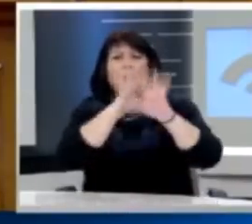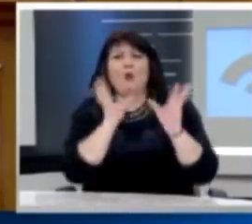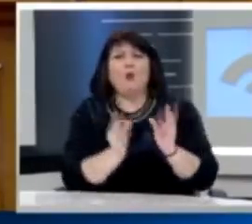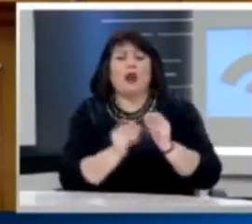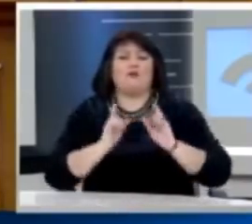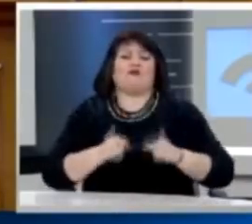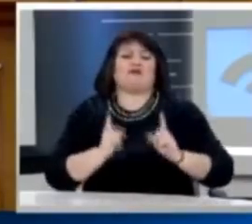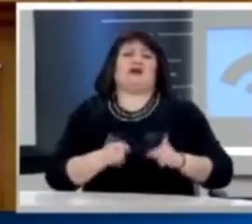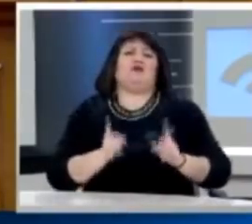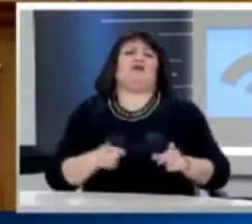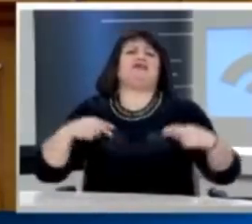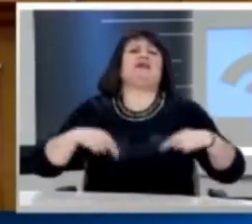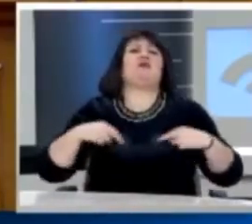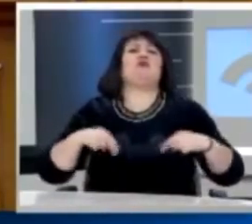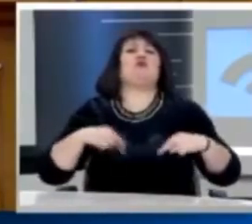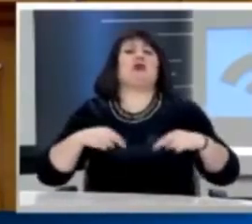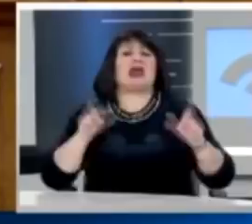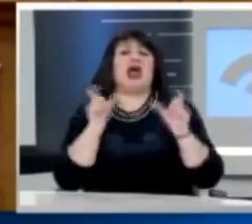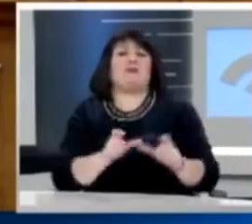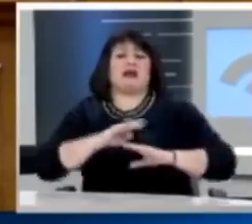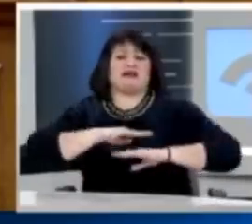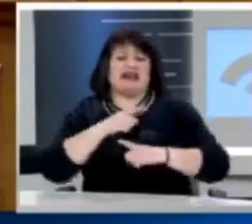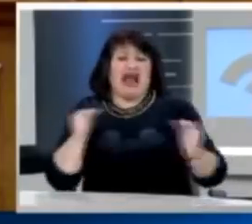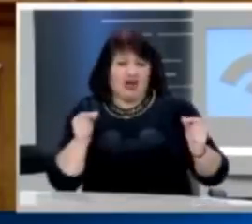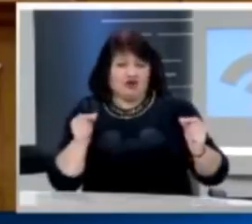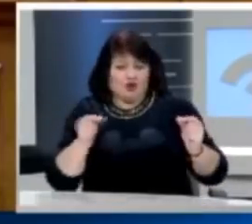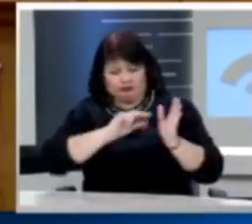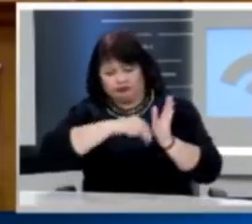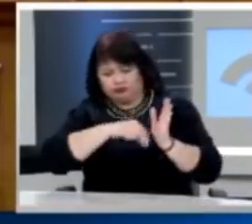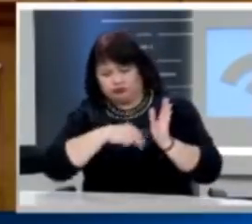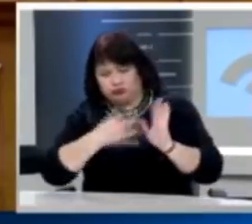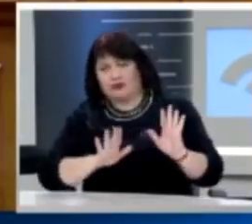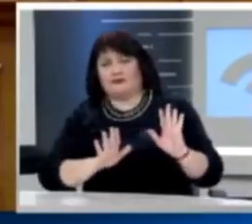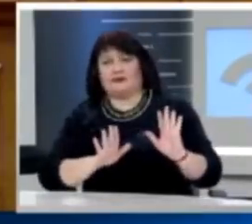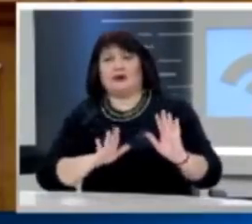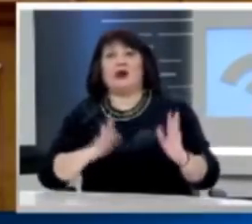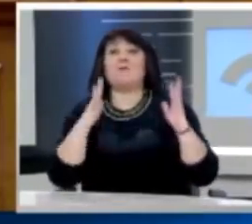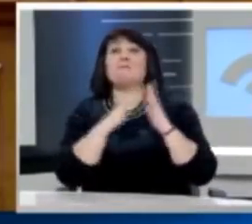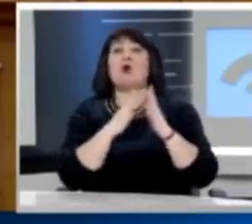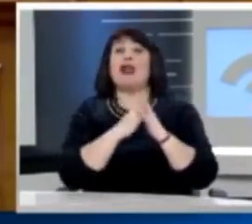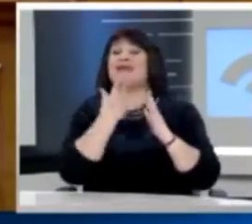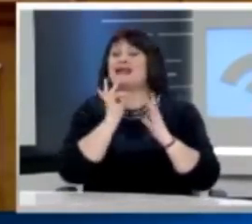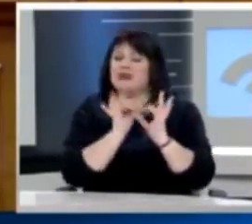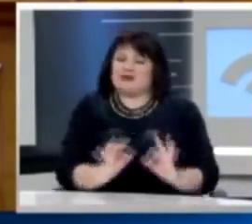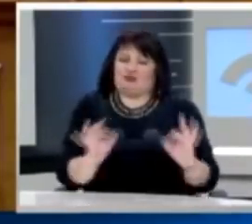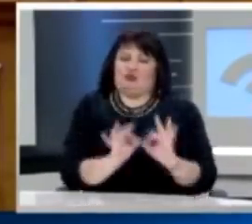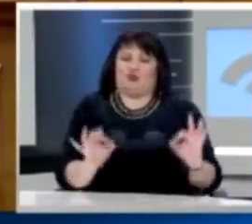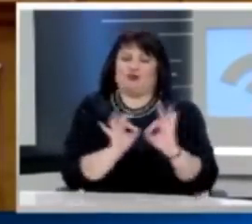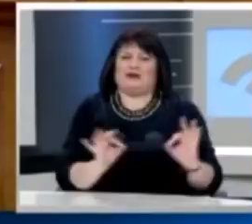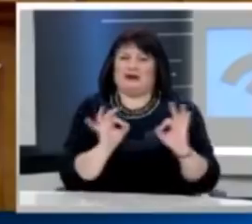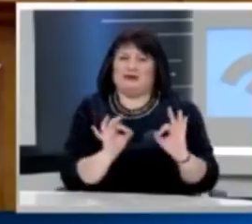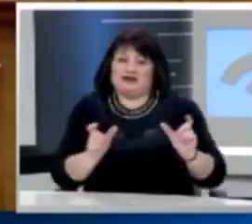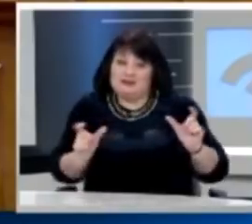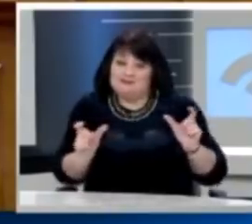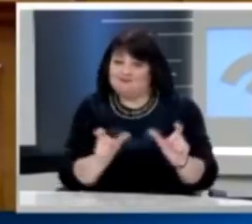τις αποφάσεις των Υπουργών Άμυνας του ΝΑΤΟ που συνιστούν και πολεμική προετοιμασία απέναντι